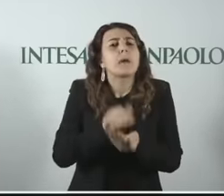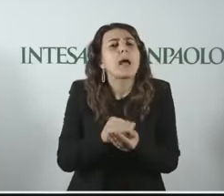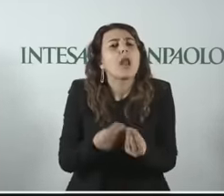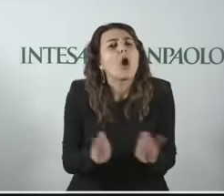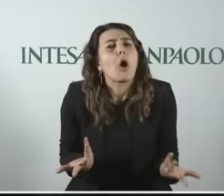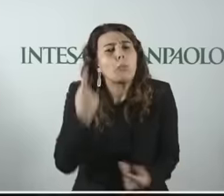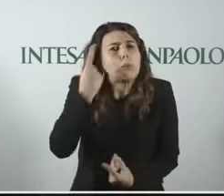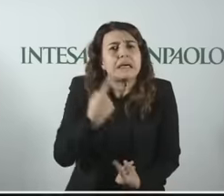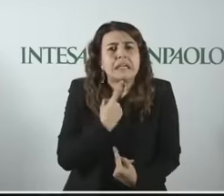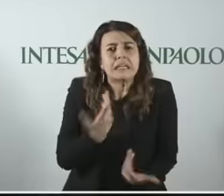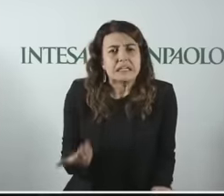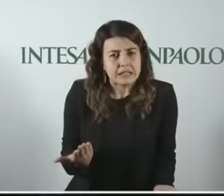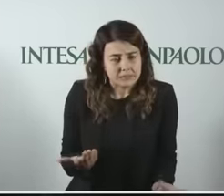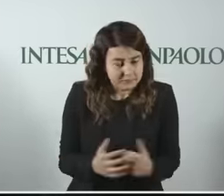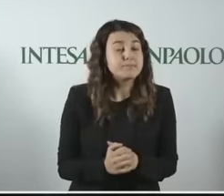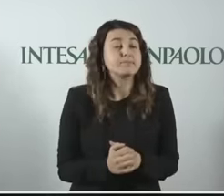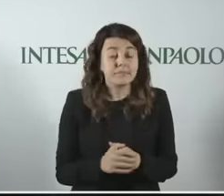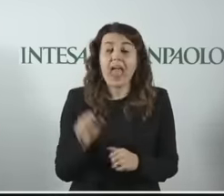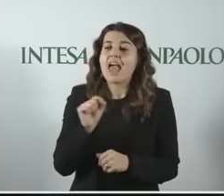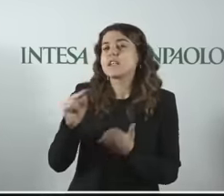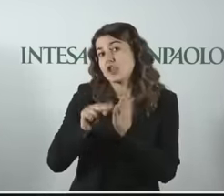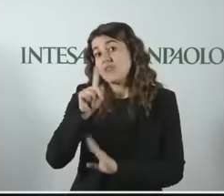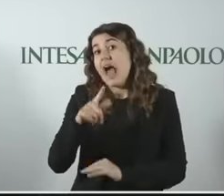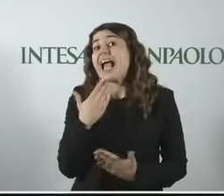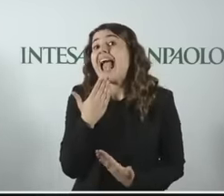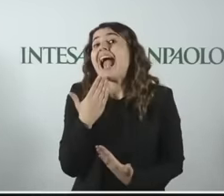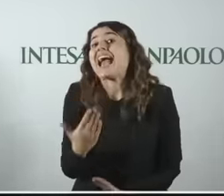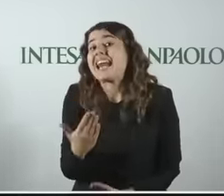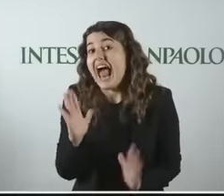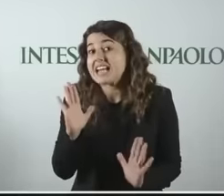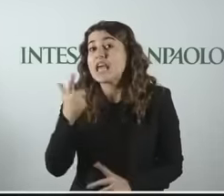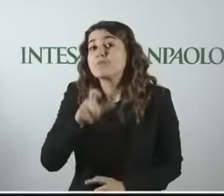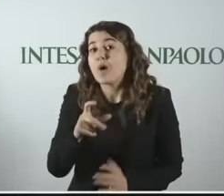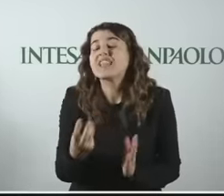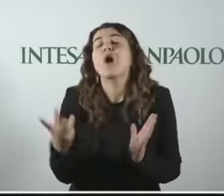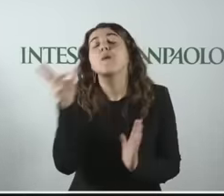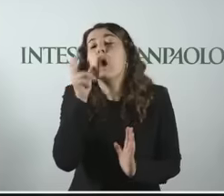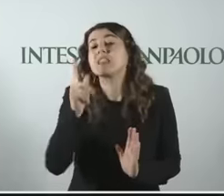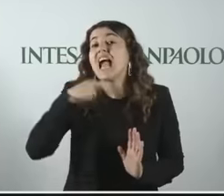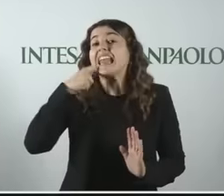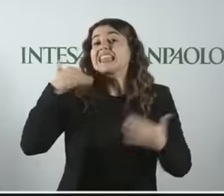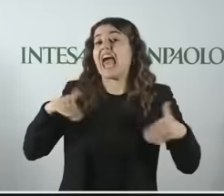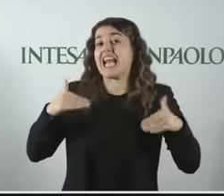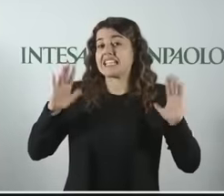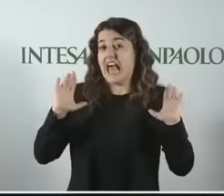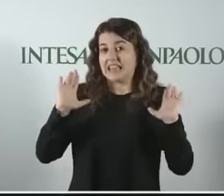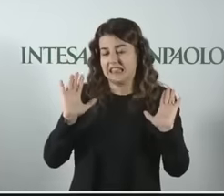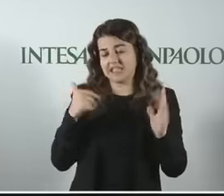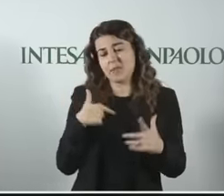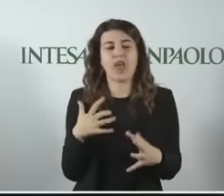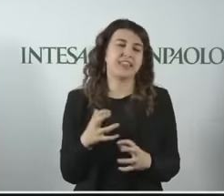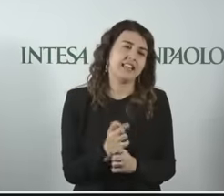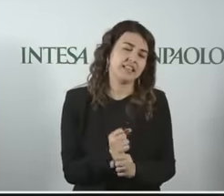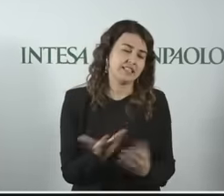digeribile Alessandro ha scritto anche grazie mille per il podcast interessantissimo eh sia chiaro Avevo Avevo sintetizzato